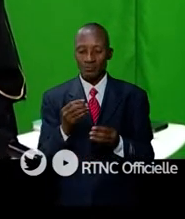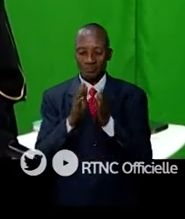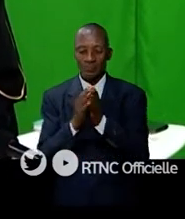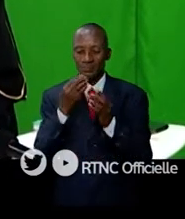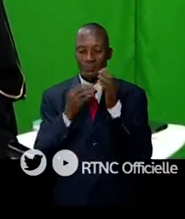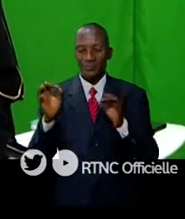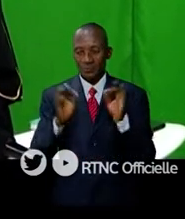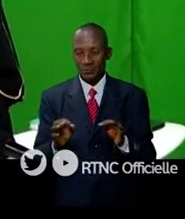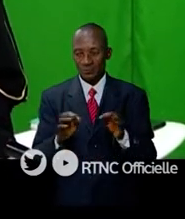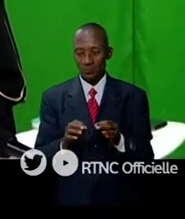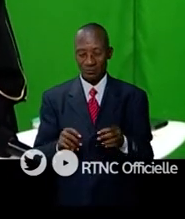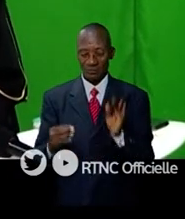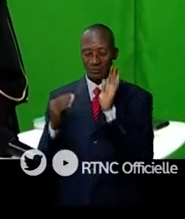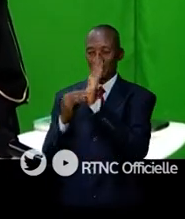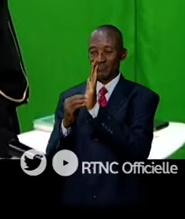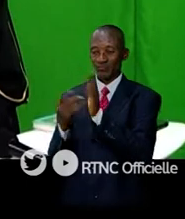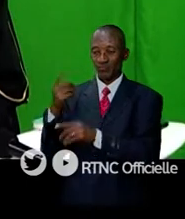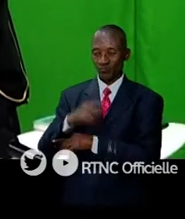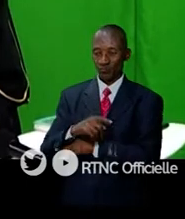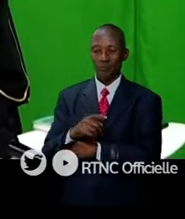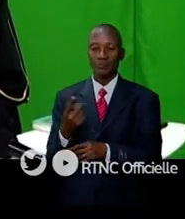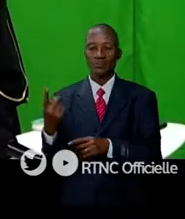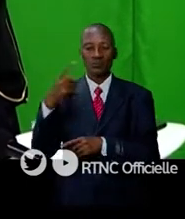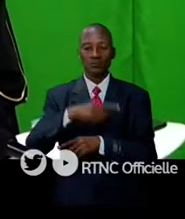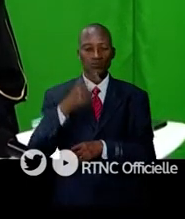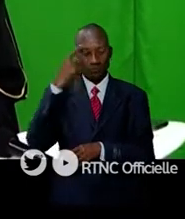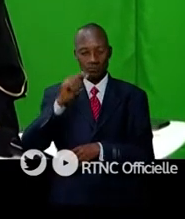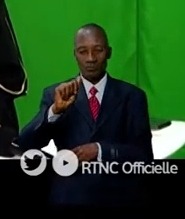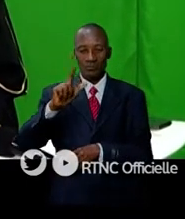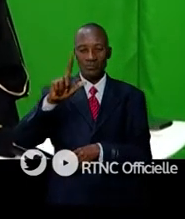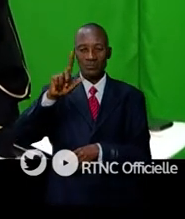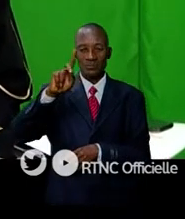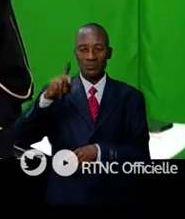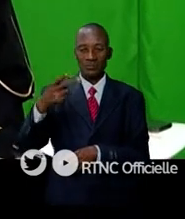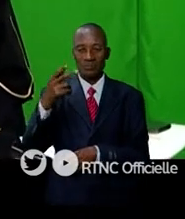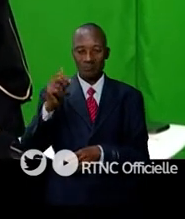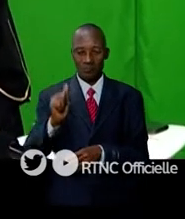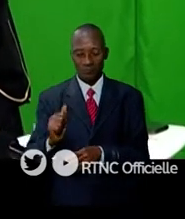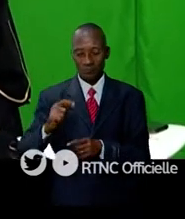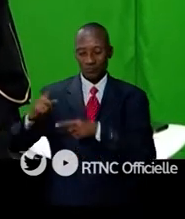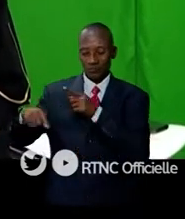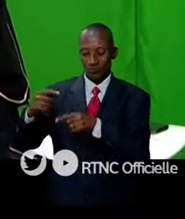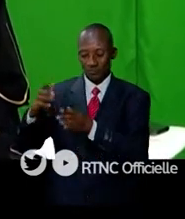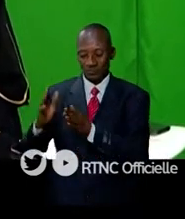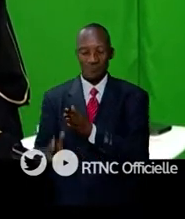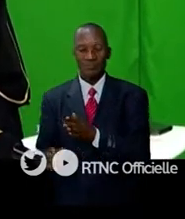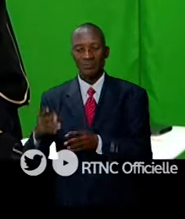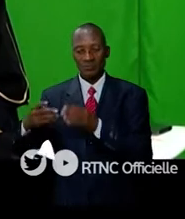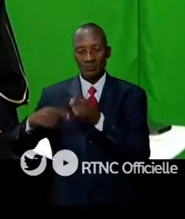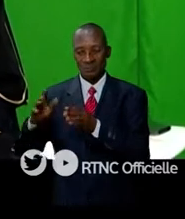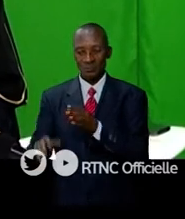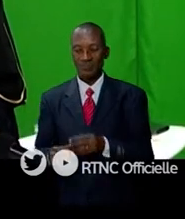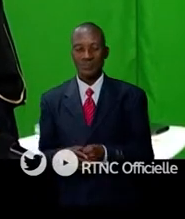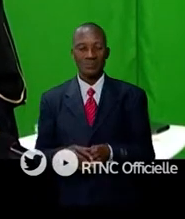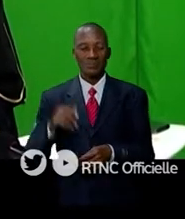le jour de Arafat, Wukuf biwa Arafat, là où Adam et Ève se sont